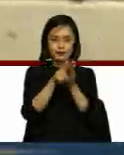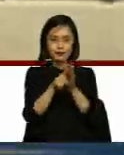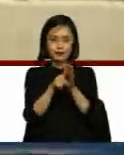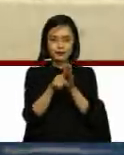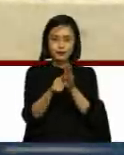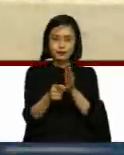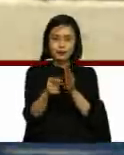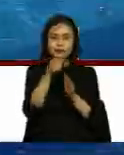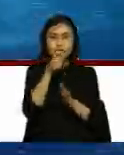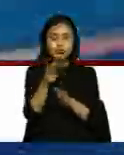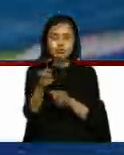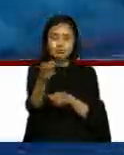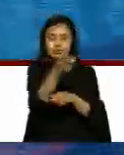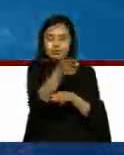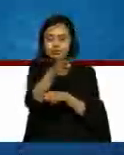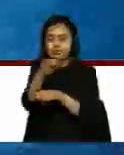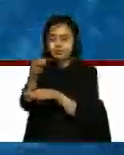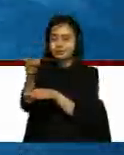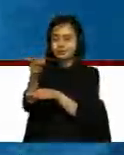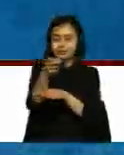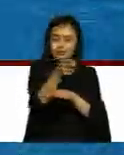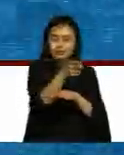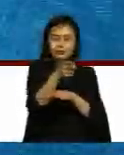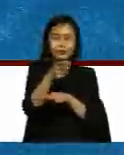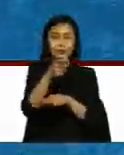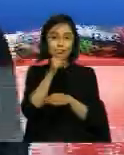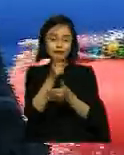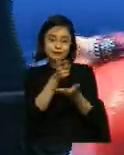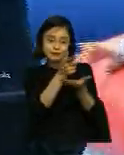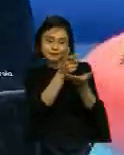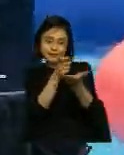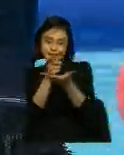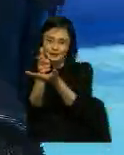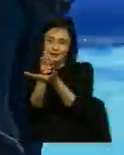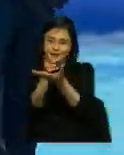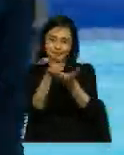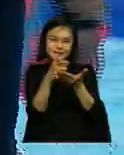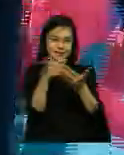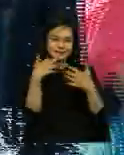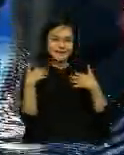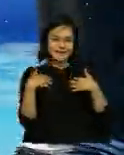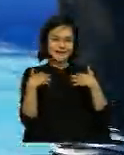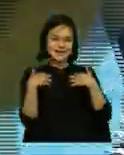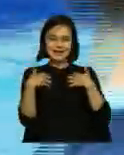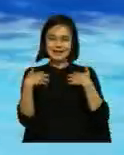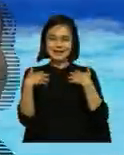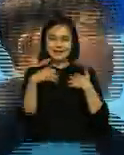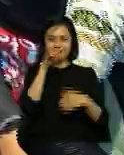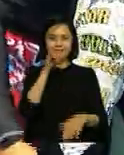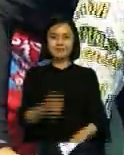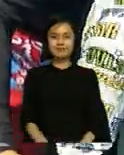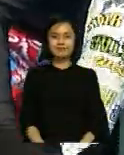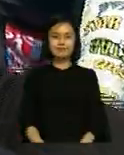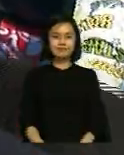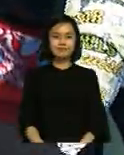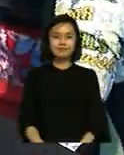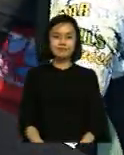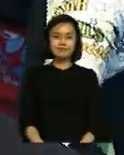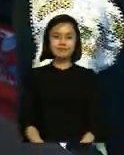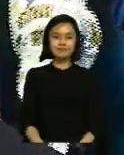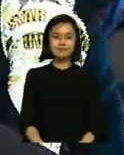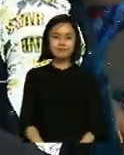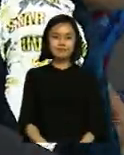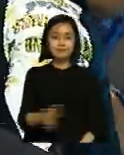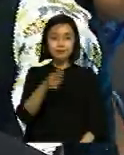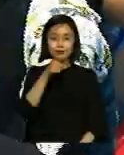뿌립니다. 물총을 든 아이들과 물을 맞는 어른들 모두가 즐거운 시간을 보냅니다. 너무 힘들죠. 근데 물이 또